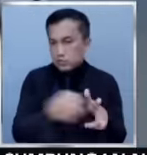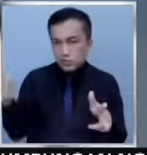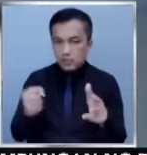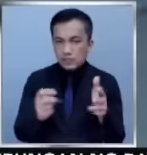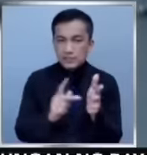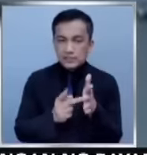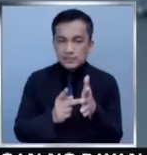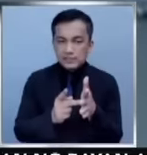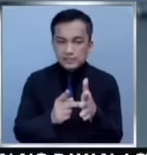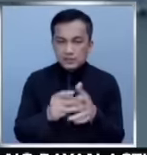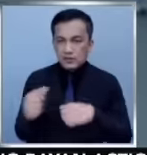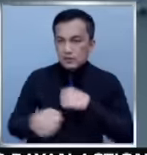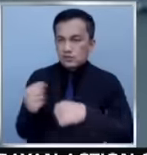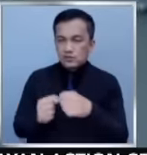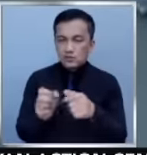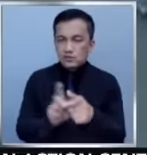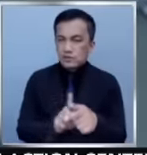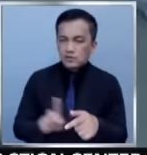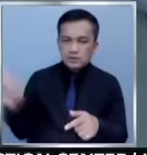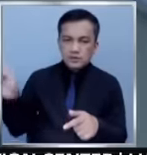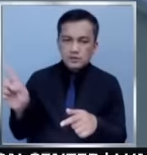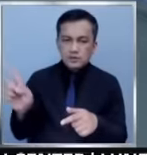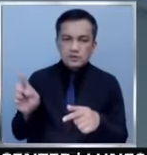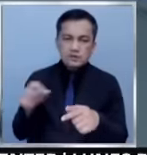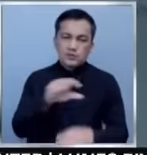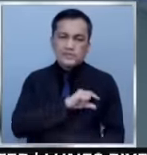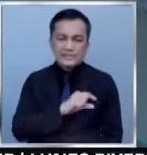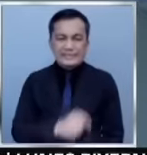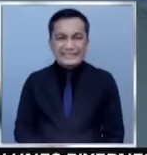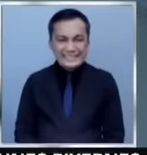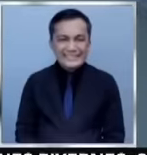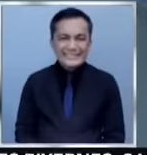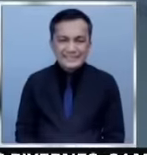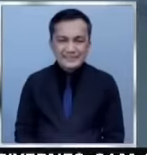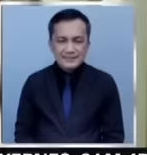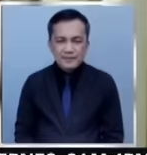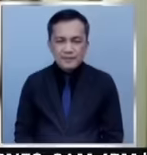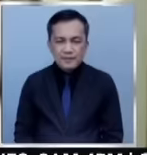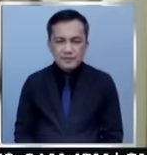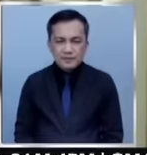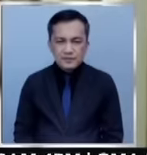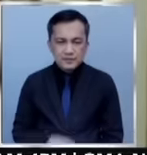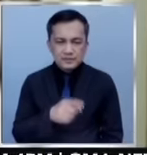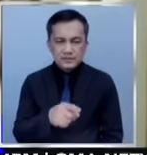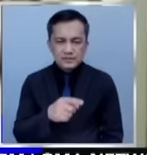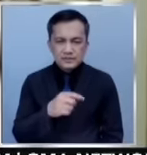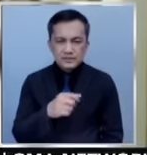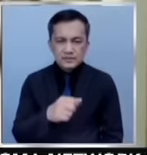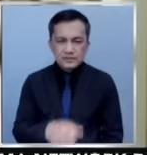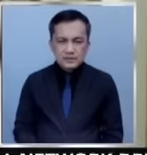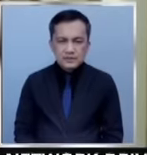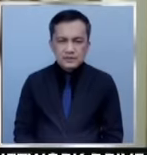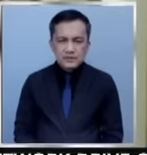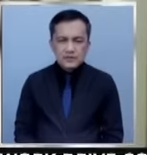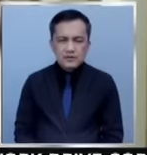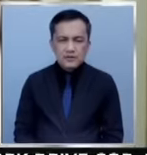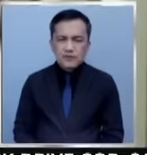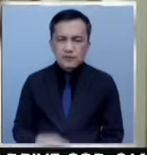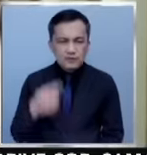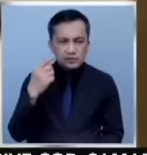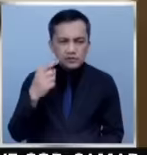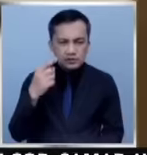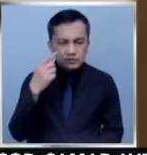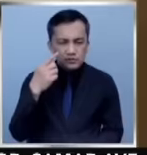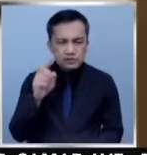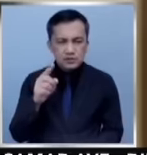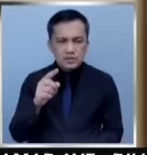at tumakbo papunta sa istasyon ng pulis. Para hindi po sila makaalis at ano po, para malaman na kung sino po yung